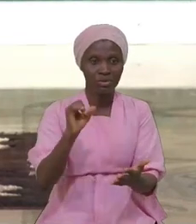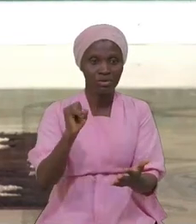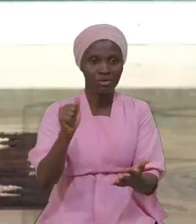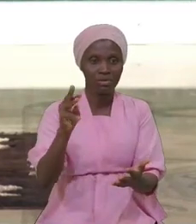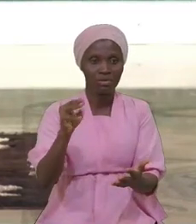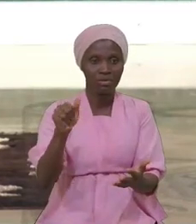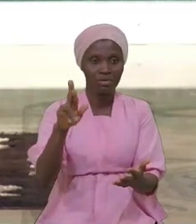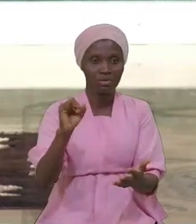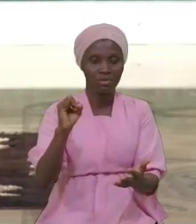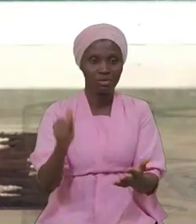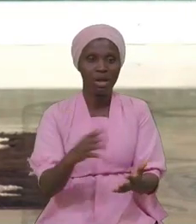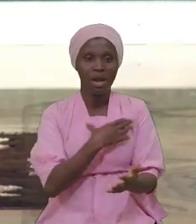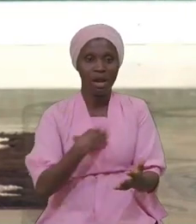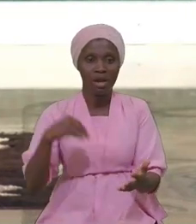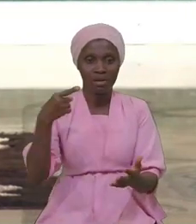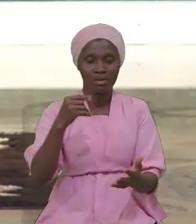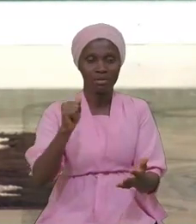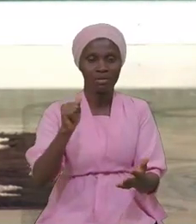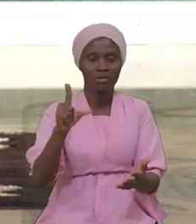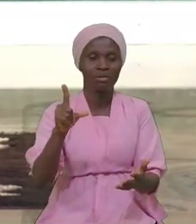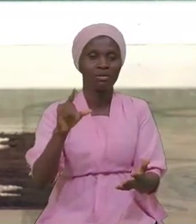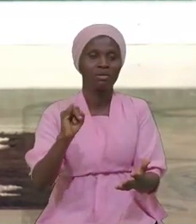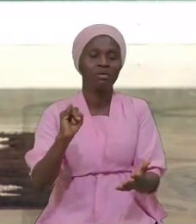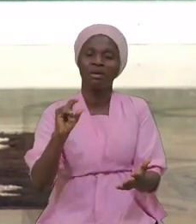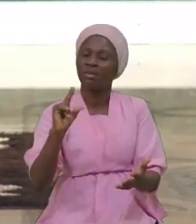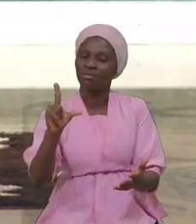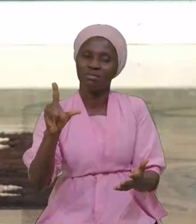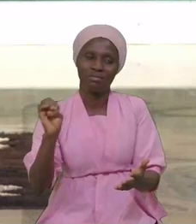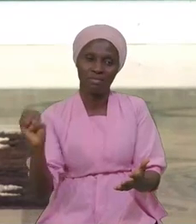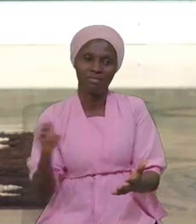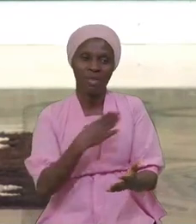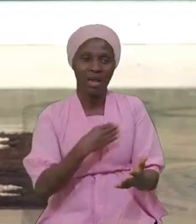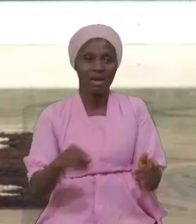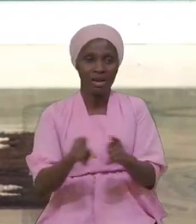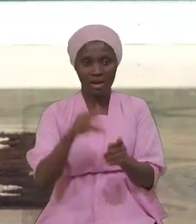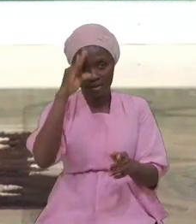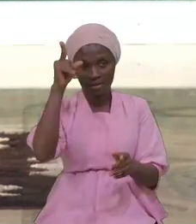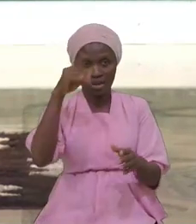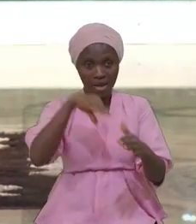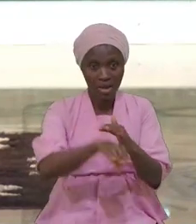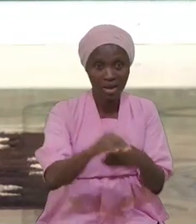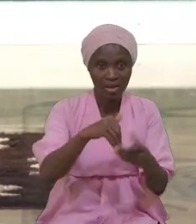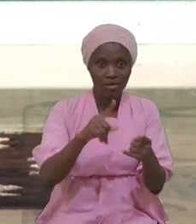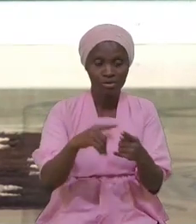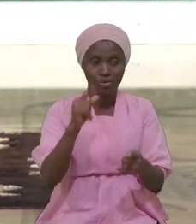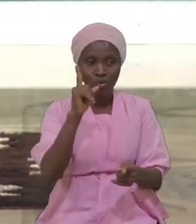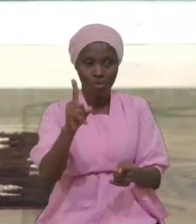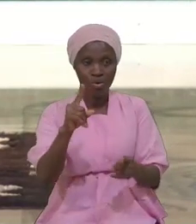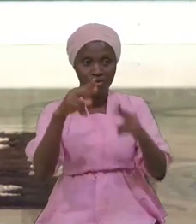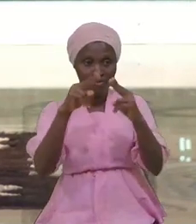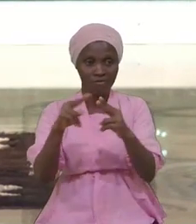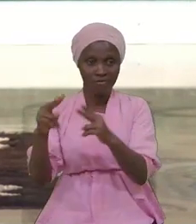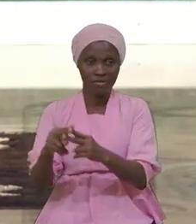Comme il entrait dans un village, dix lépreux vinrent à